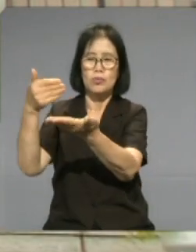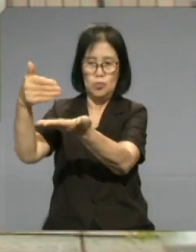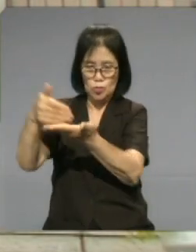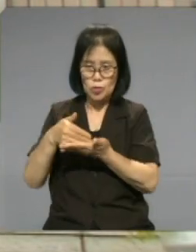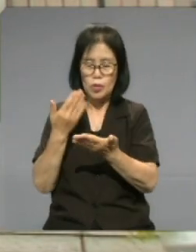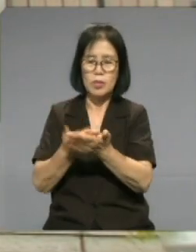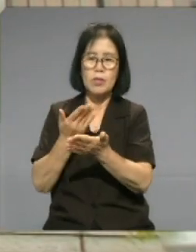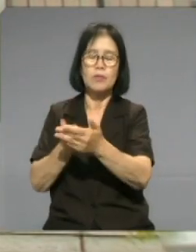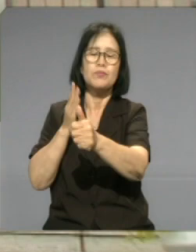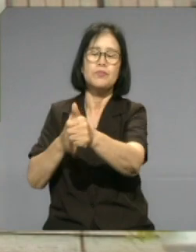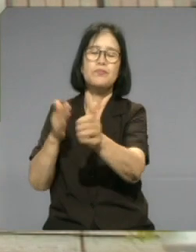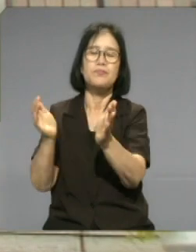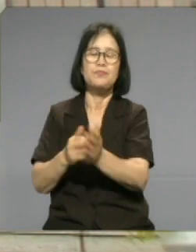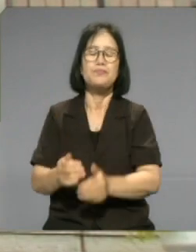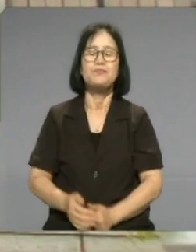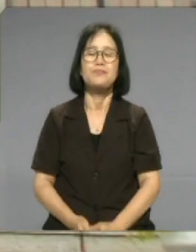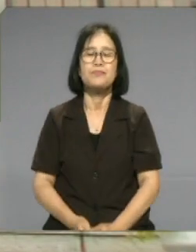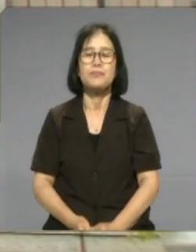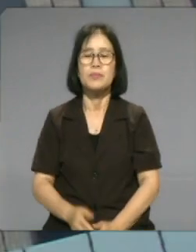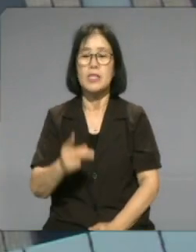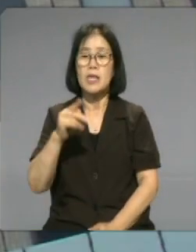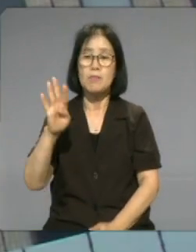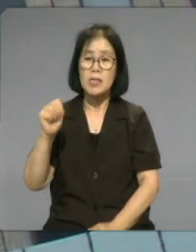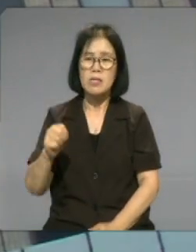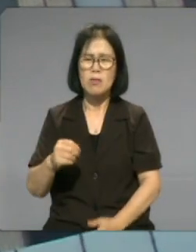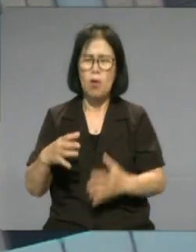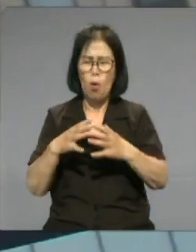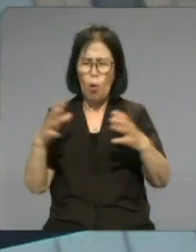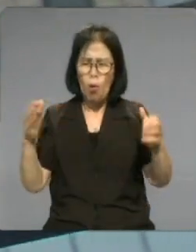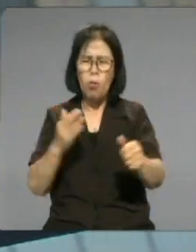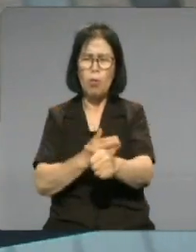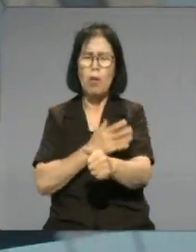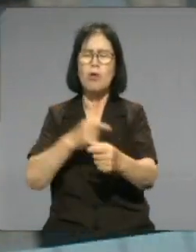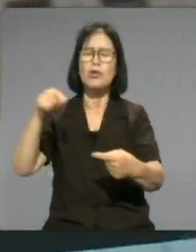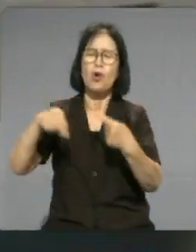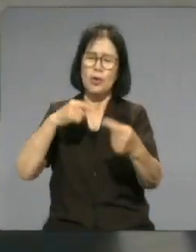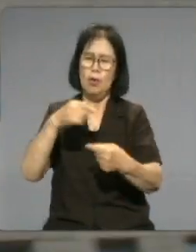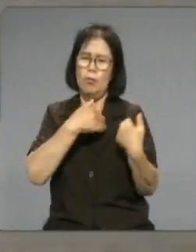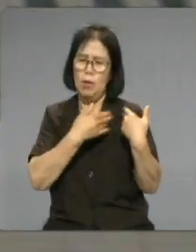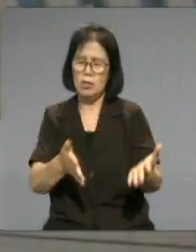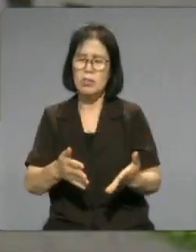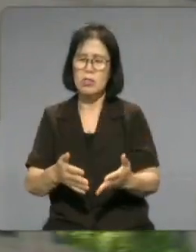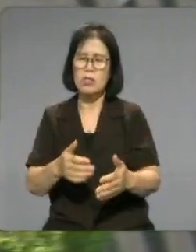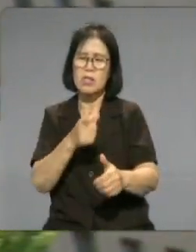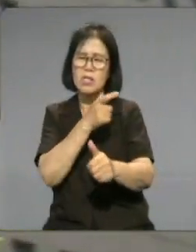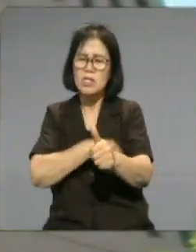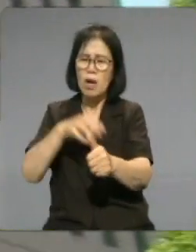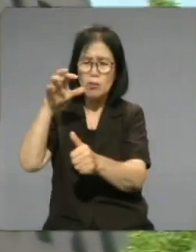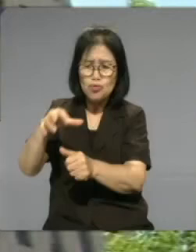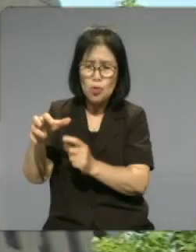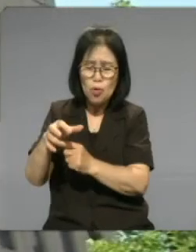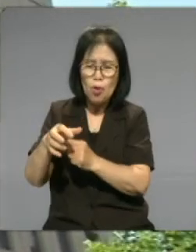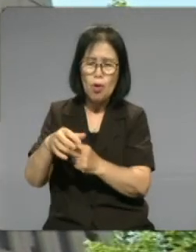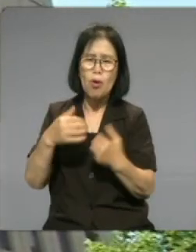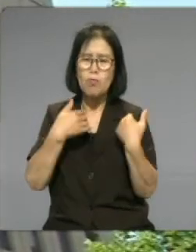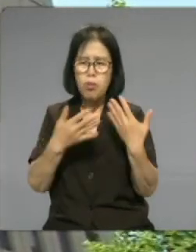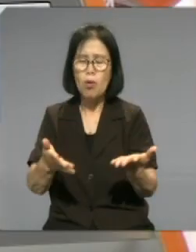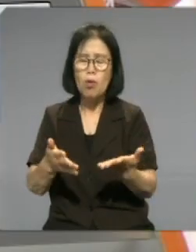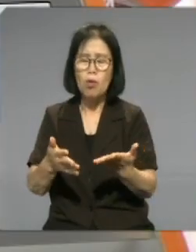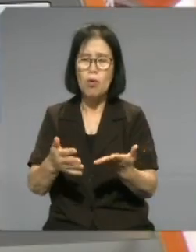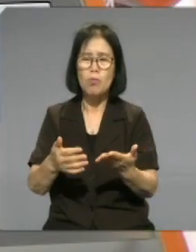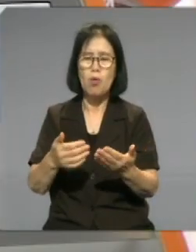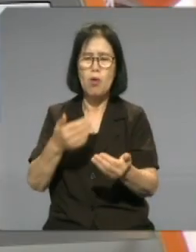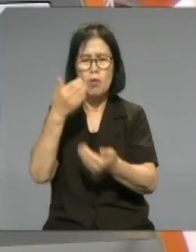방통위가 요구한 의견 제출 내용은 KBS의 방만 경영 방치, 구속된 이사의 해임 건의안 부결 및 경영평가 부당